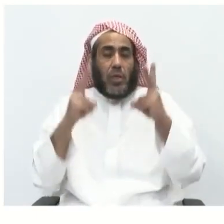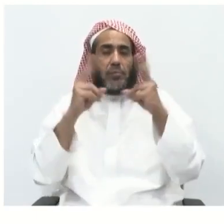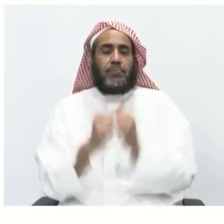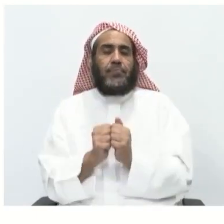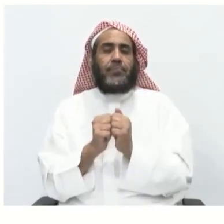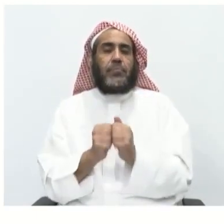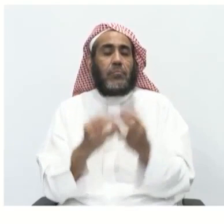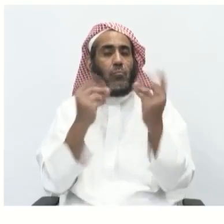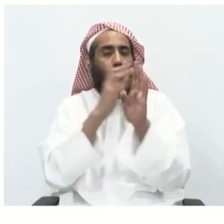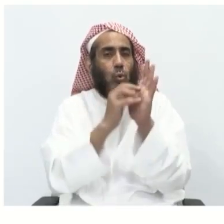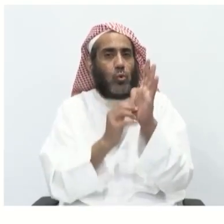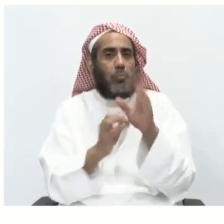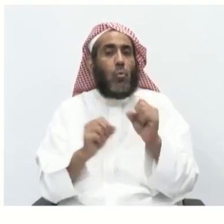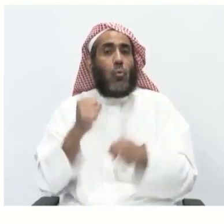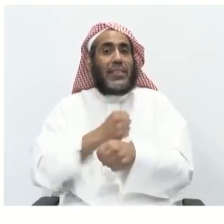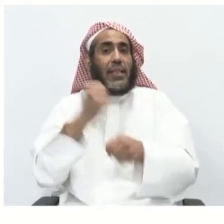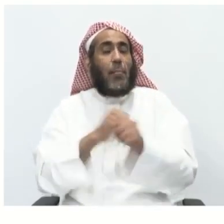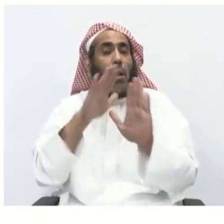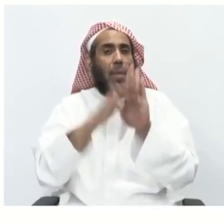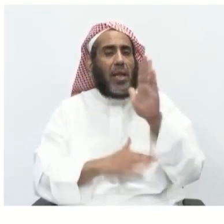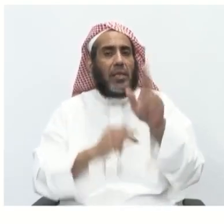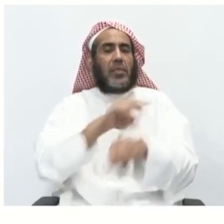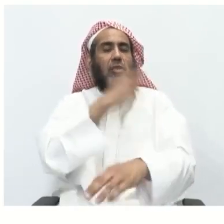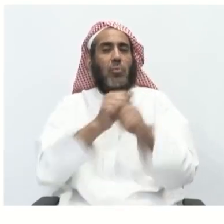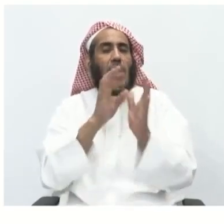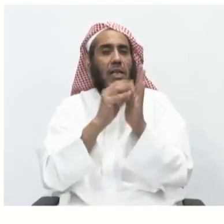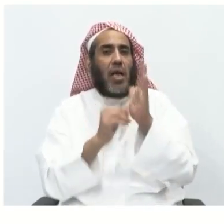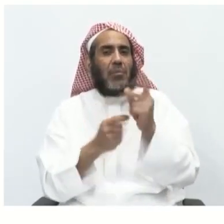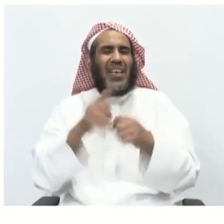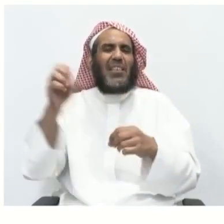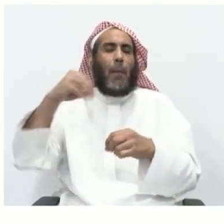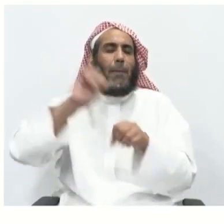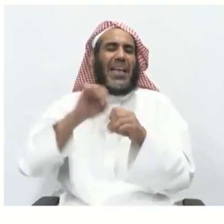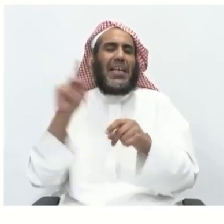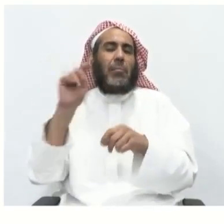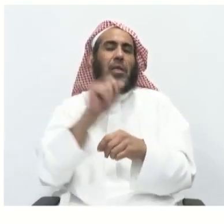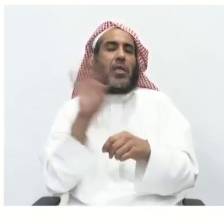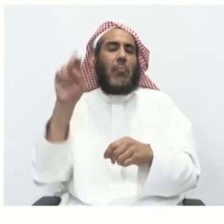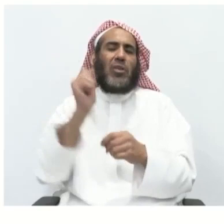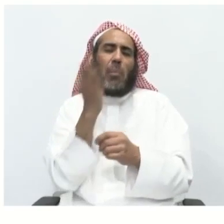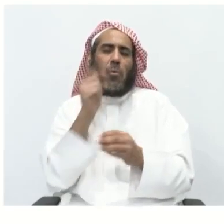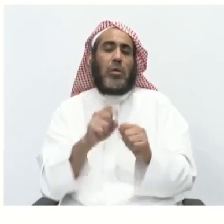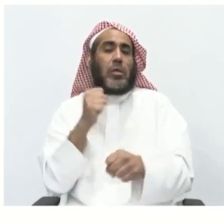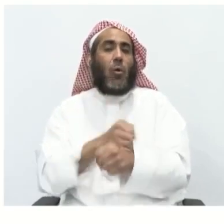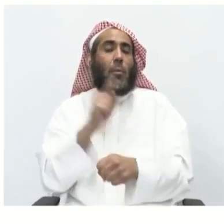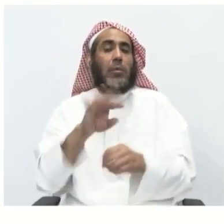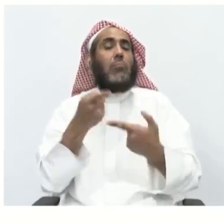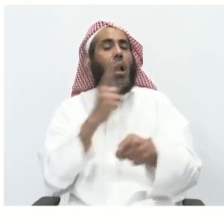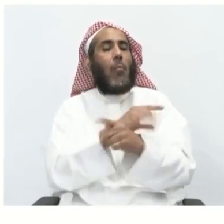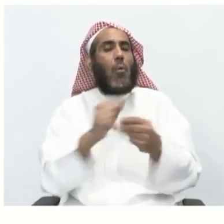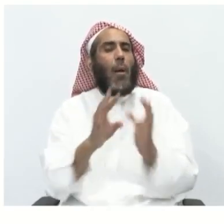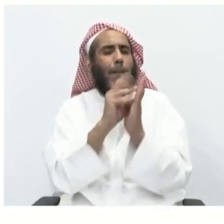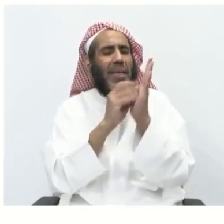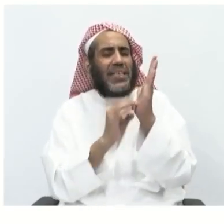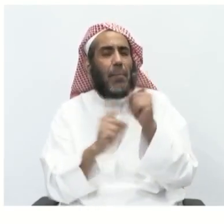احسب واستعمل البيانات التجريبيه لحساب صيغه ملح كبريتات المغنيسيوم المائي ستقوم انت ومعلمك